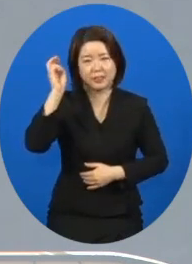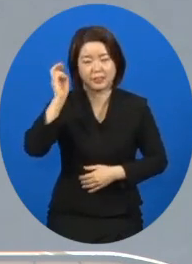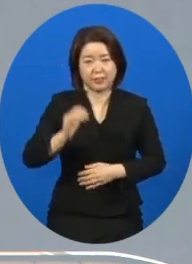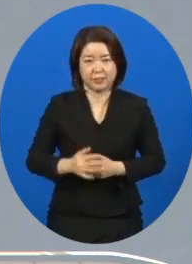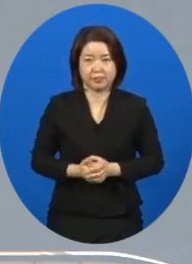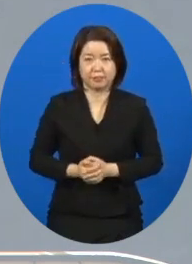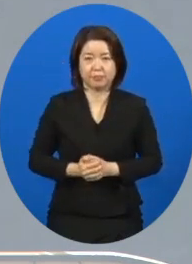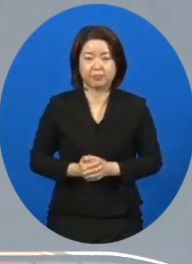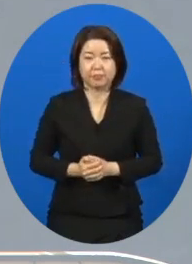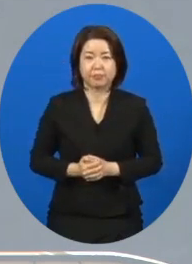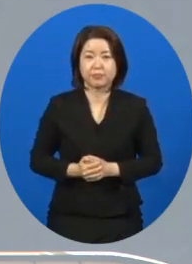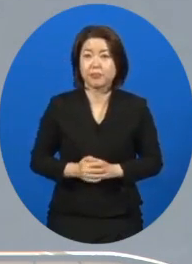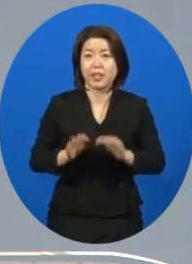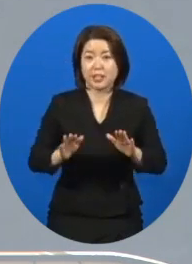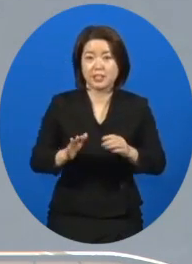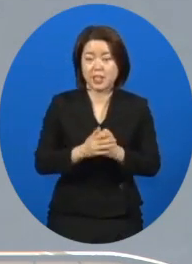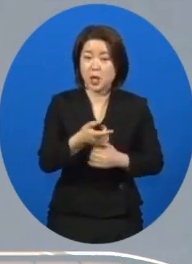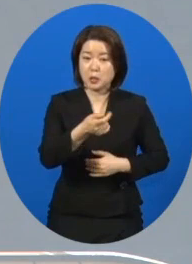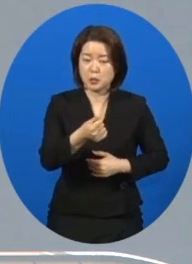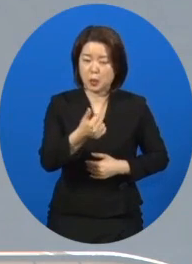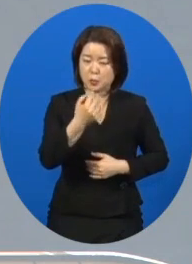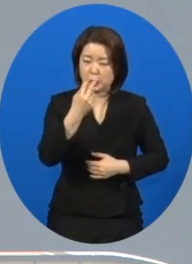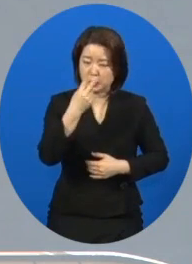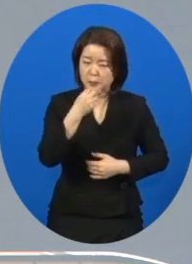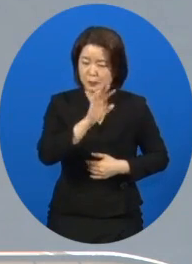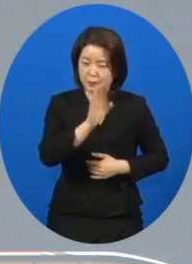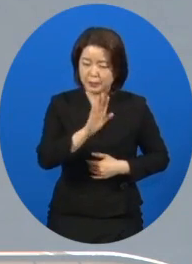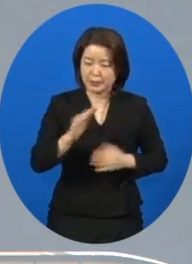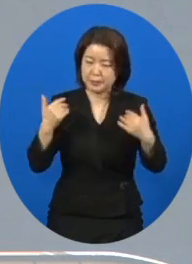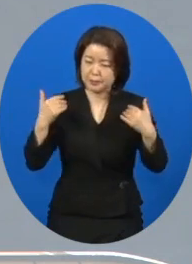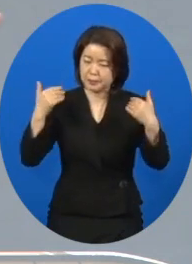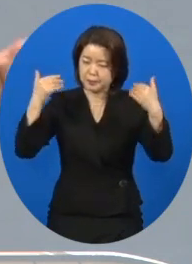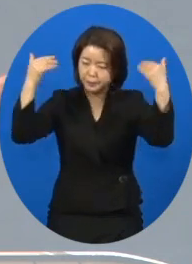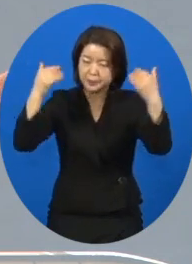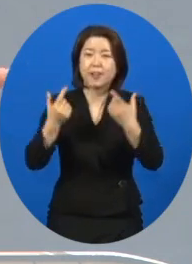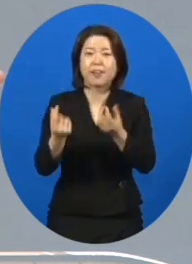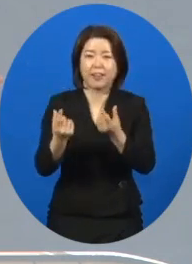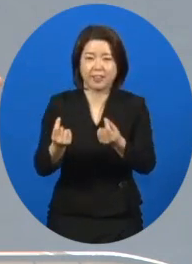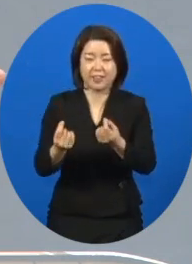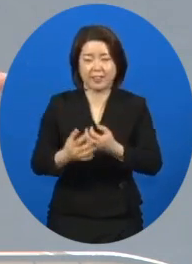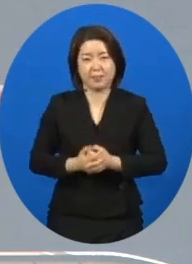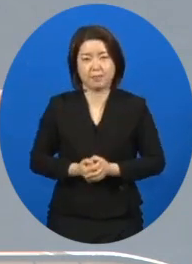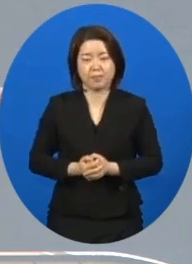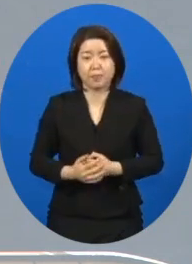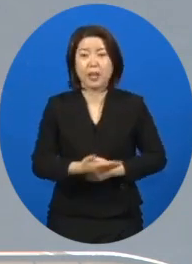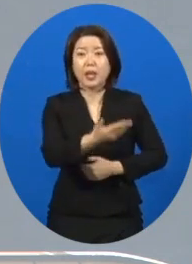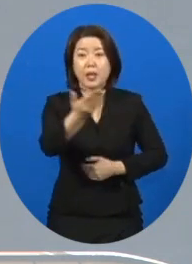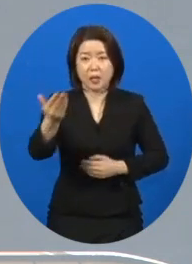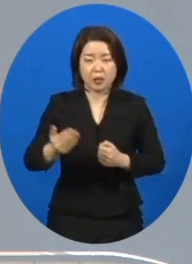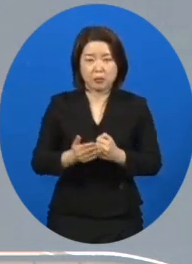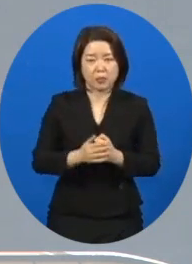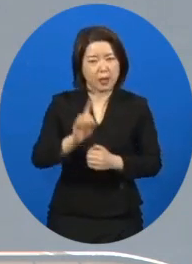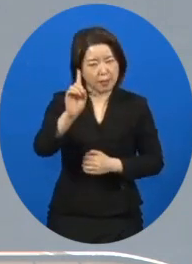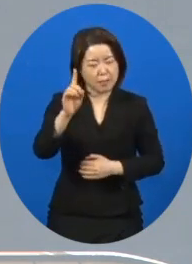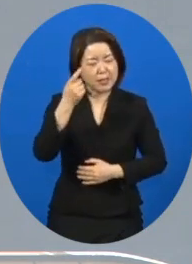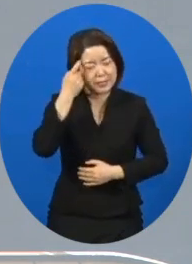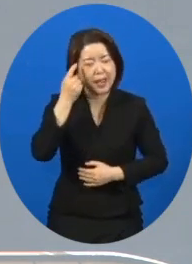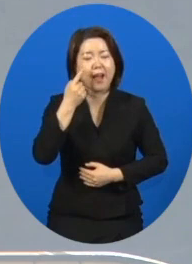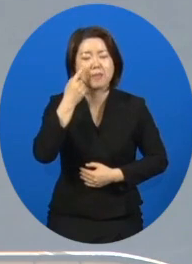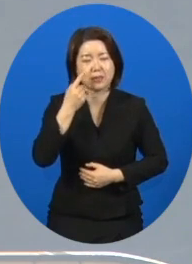그래서 이제 조금 철이 든 것 같습니다. 여러분들도 한번 생각해 보세요.